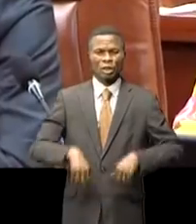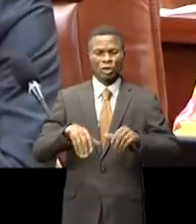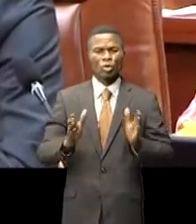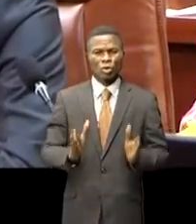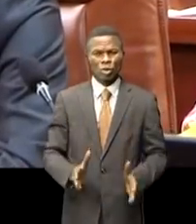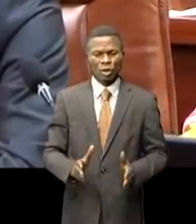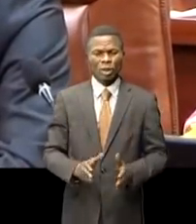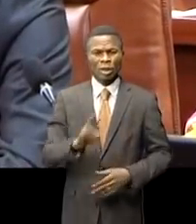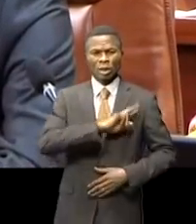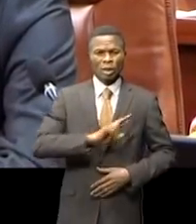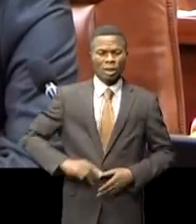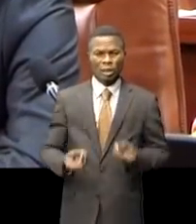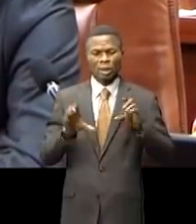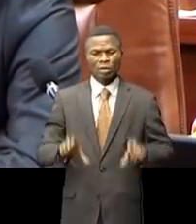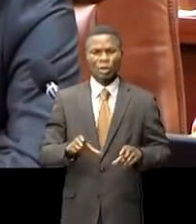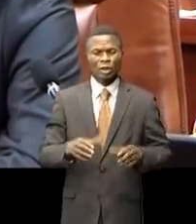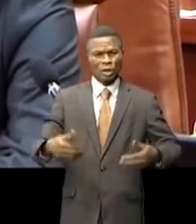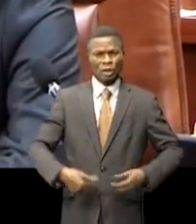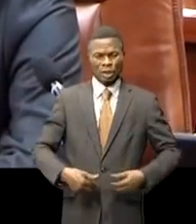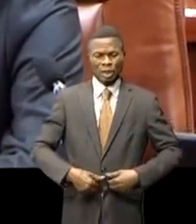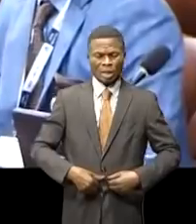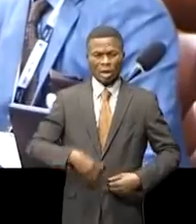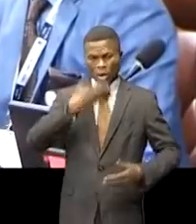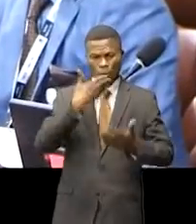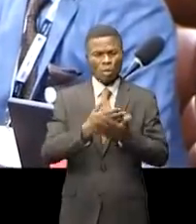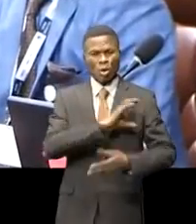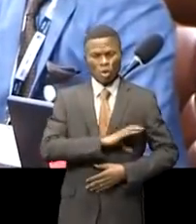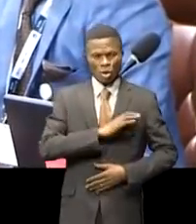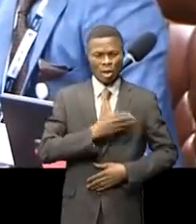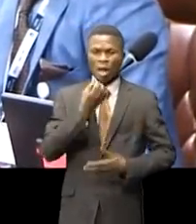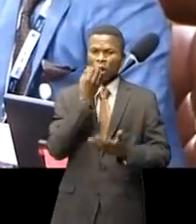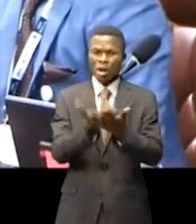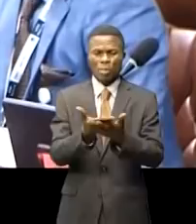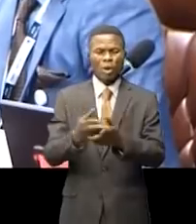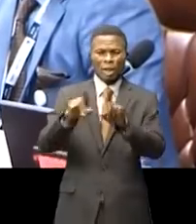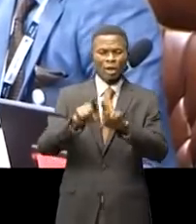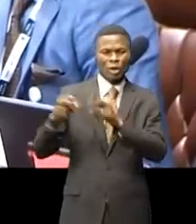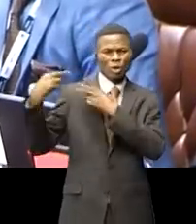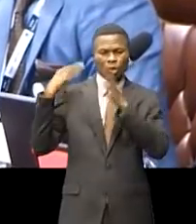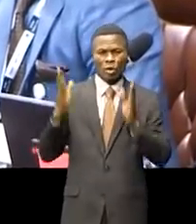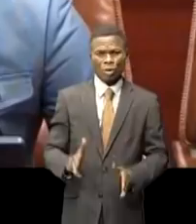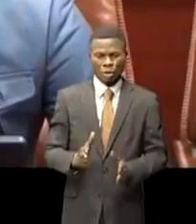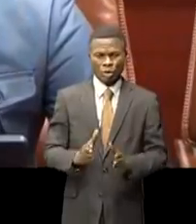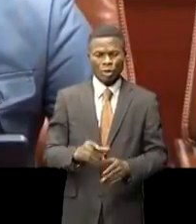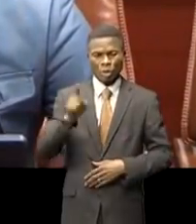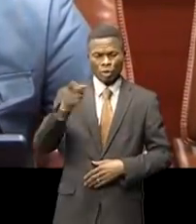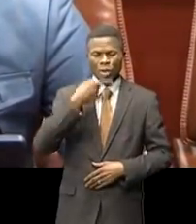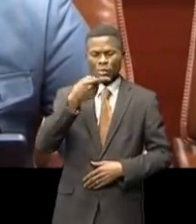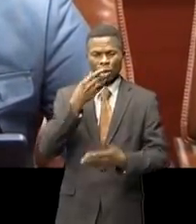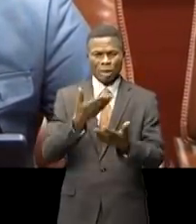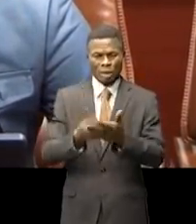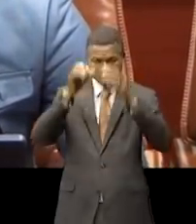la rdc a besoin d'une jeunesse exemplaire modèle est responsable celui par très katembo